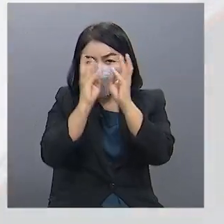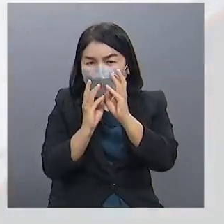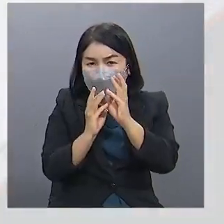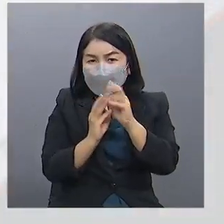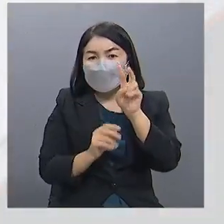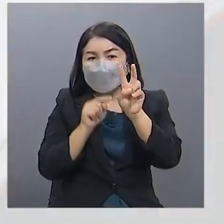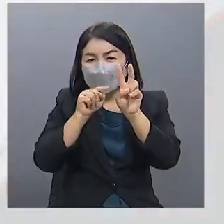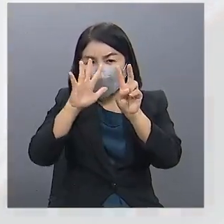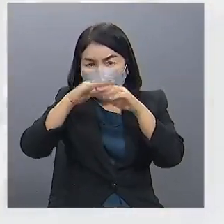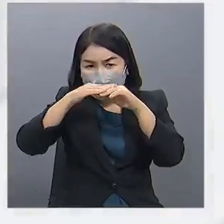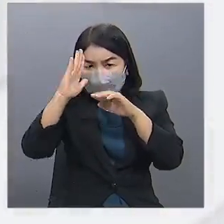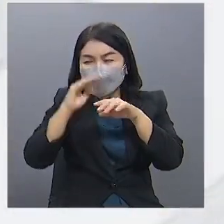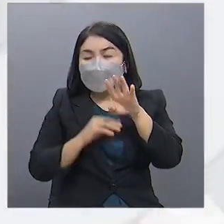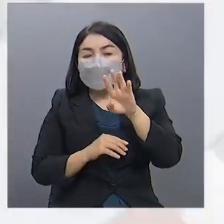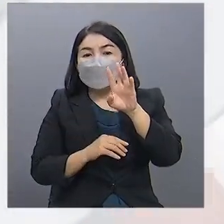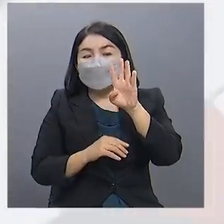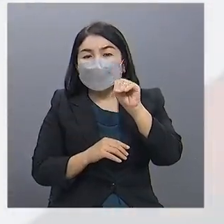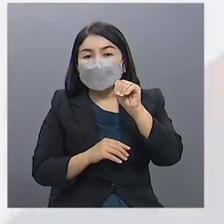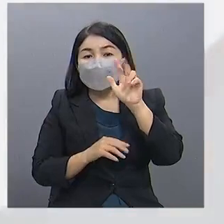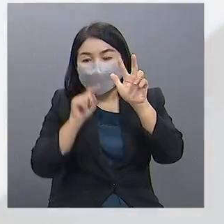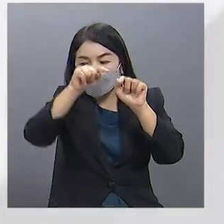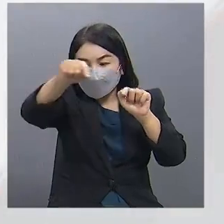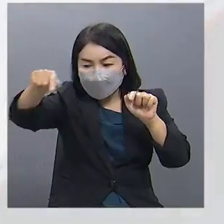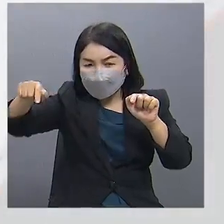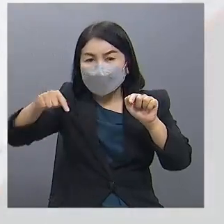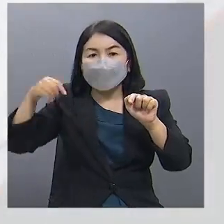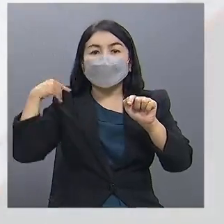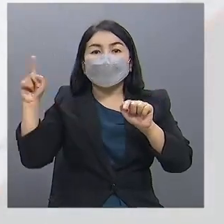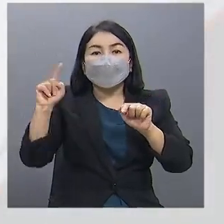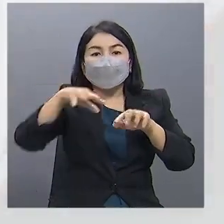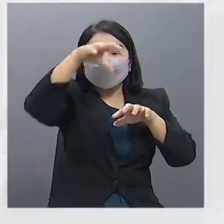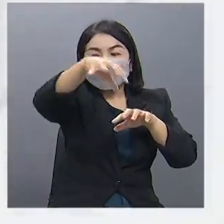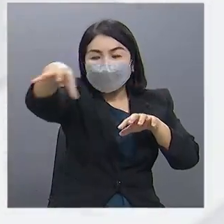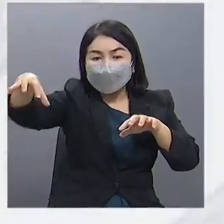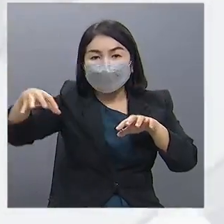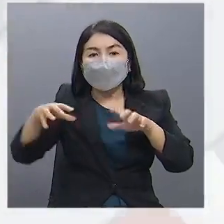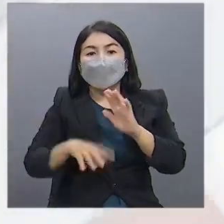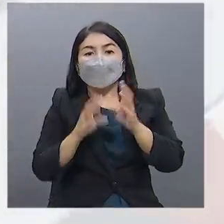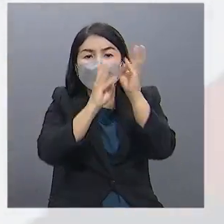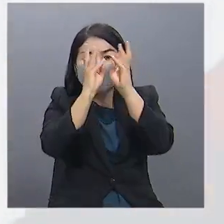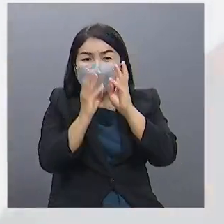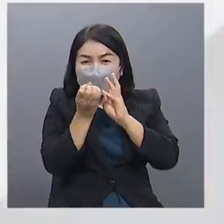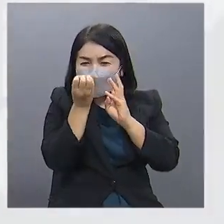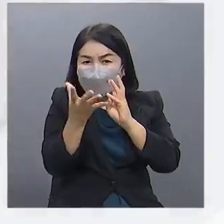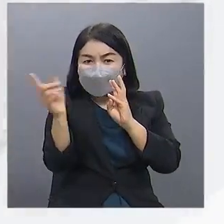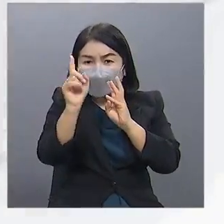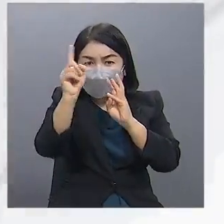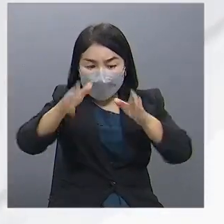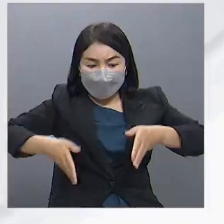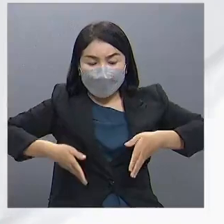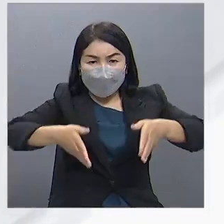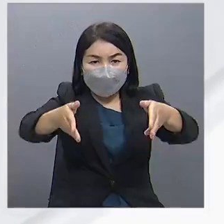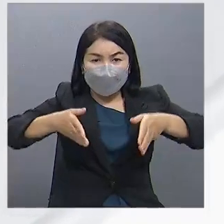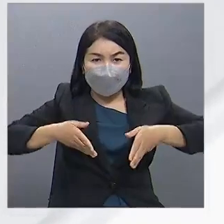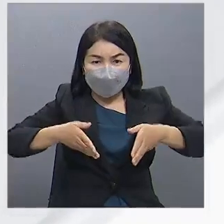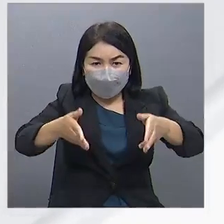น43พื้นที่จุดที่มีการสะสมของฝุ่น PM 2.5 ในปริมาณมากก็คือริมถนนคลองทวีวัฒนาเขต